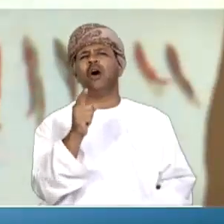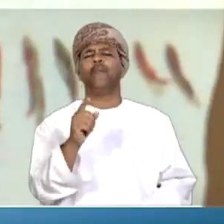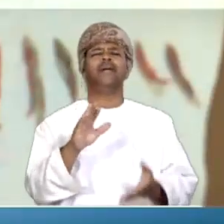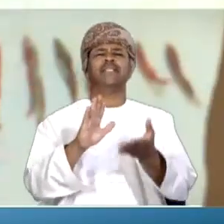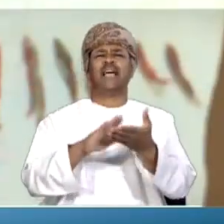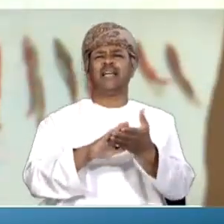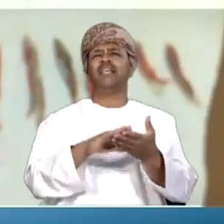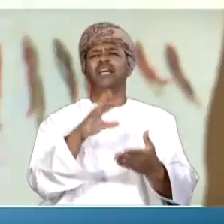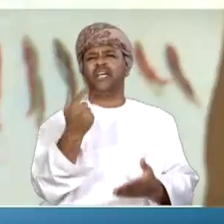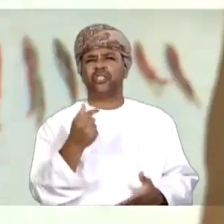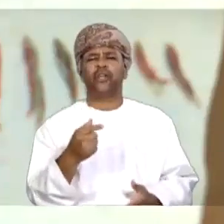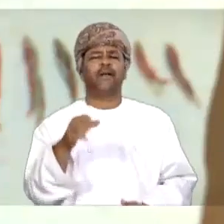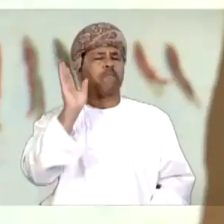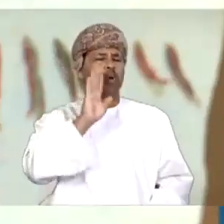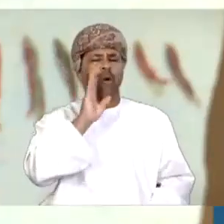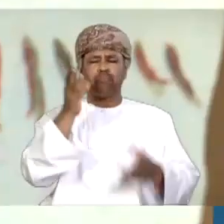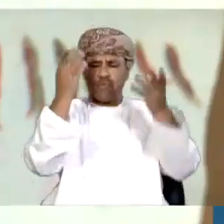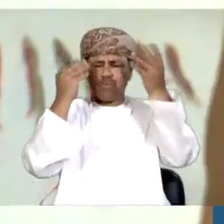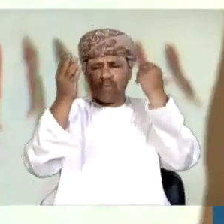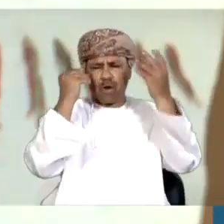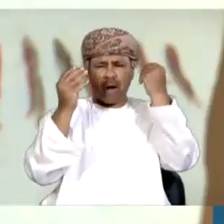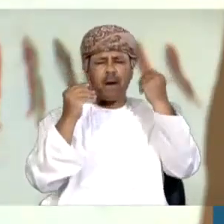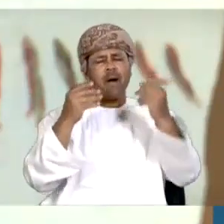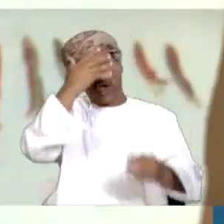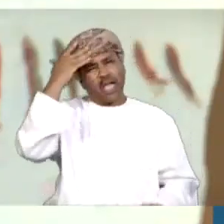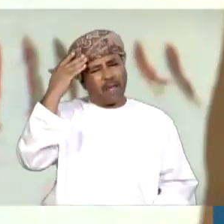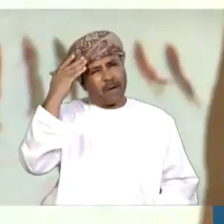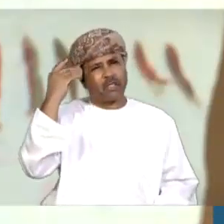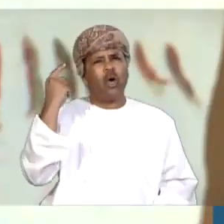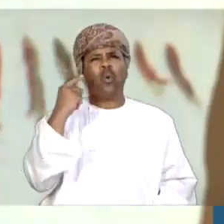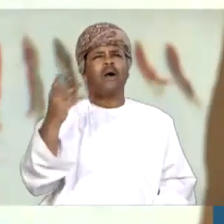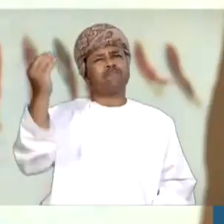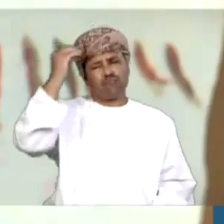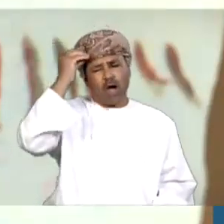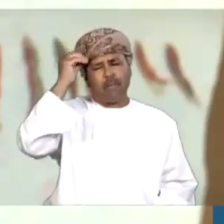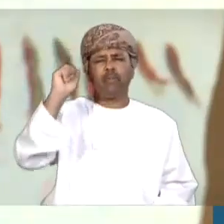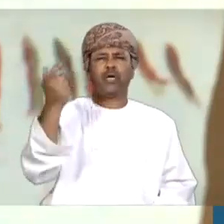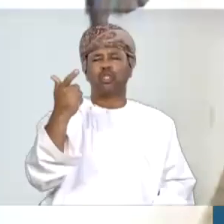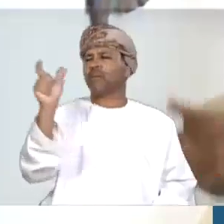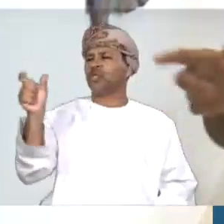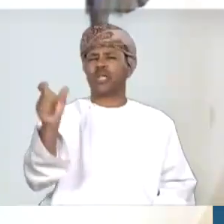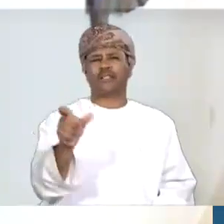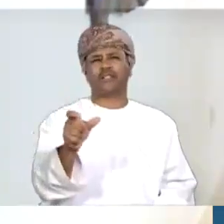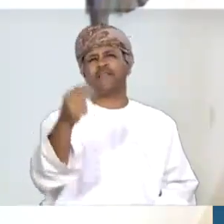هذه المعارض على اكتساب المعارف والخبرات واكتساب الخبرات المباشرة من الفنانين.